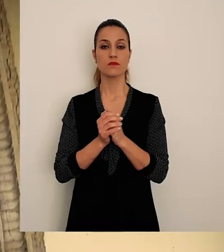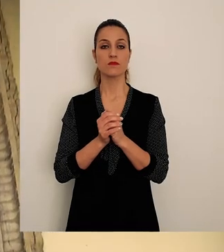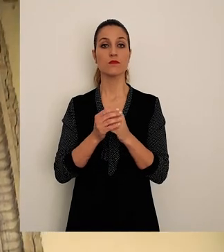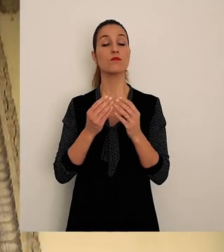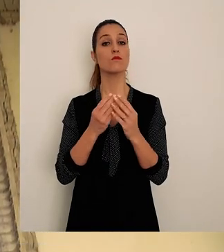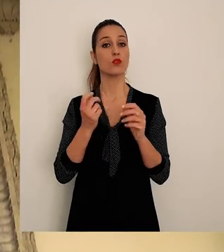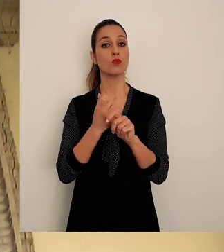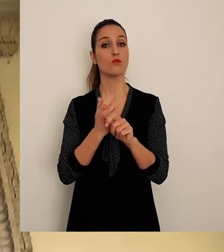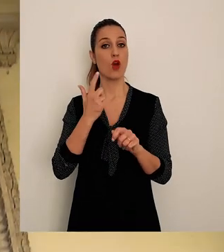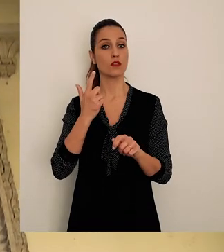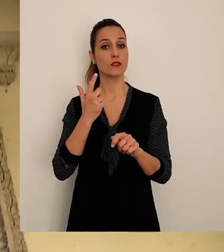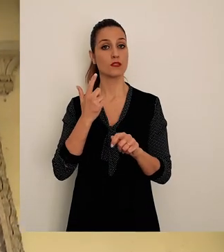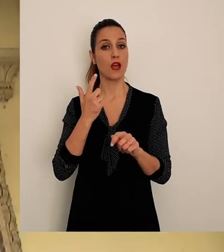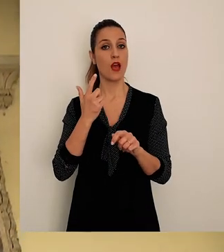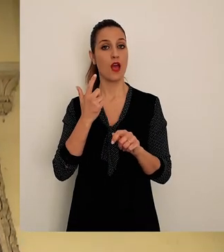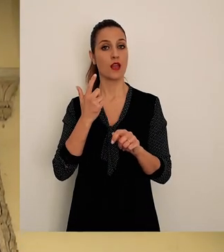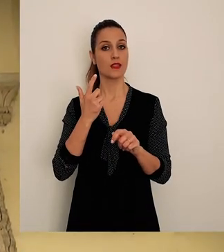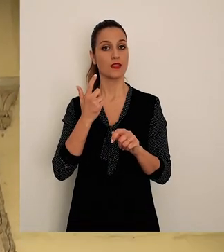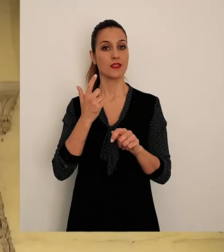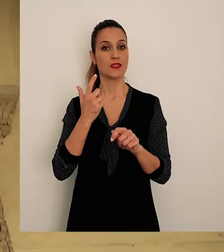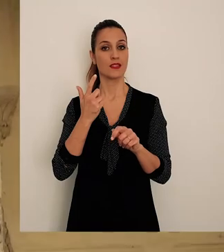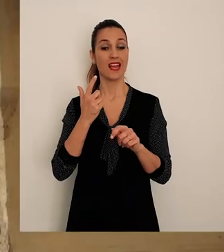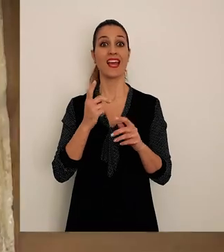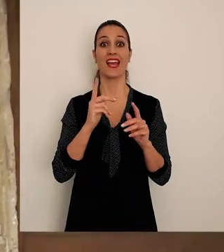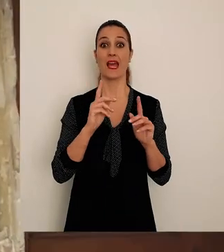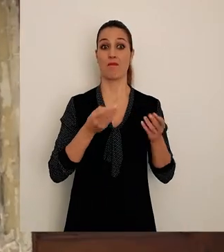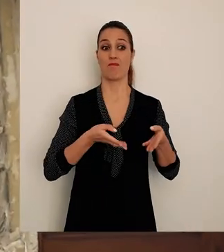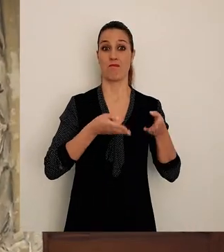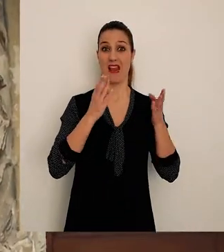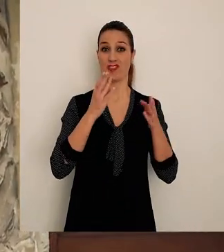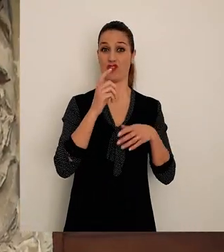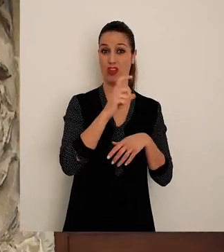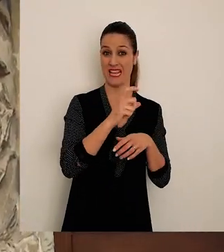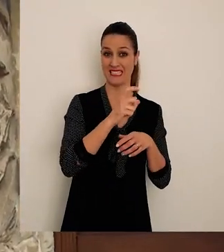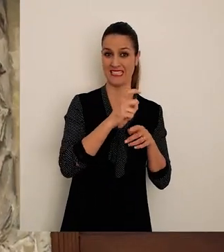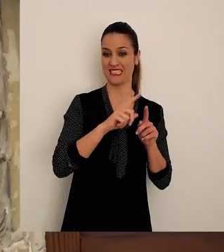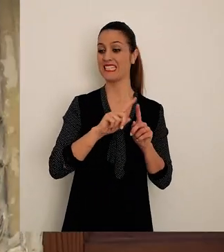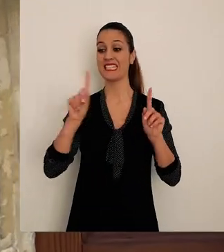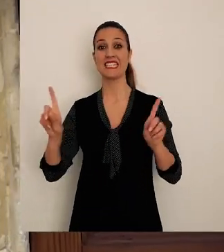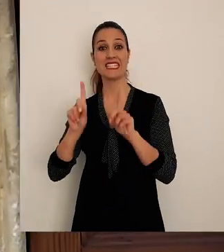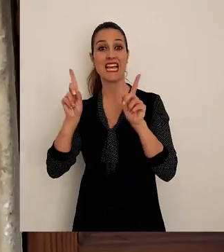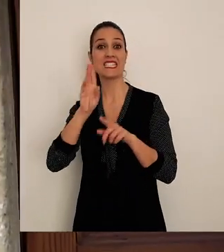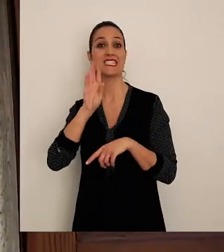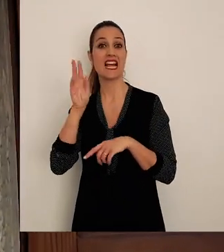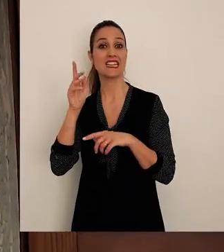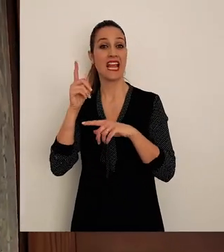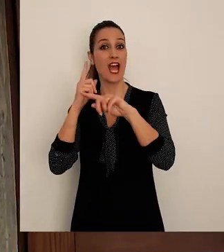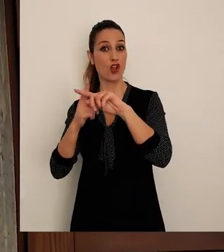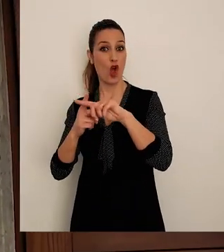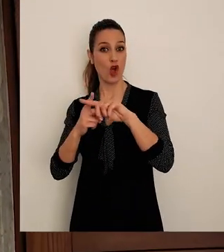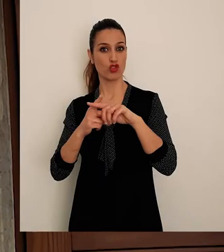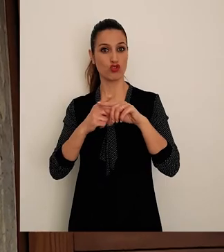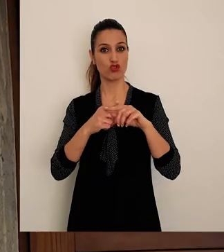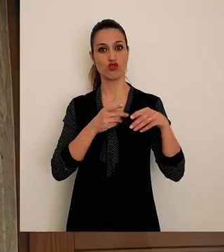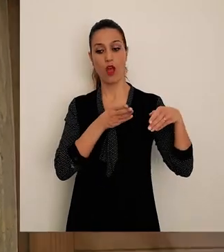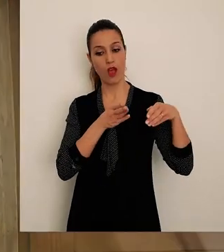Di notevole pregio artistico è il piccolo accesso che collega il chiostro dei Celestini alla chiesa di Santa Croce.